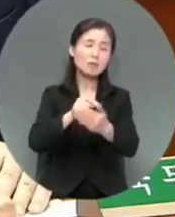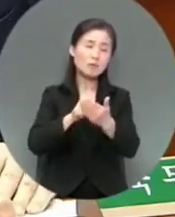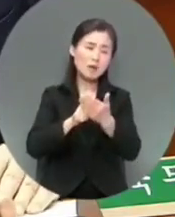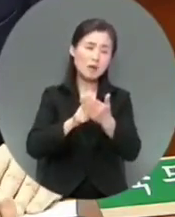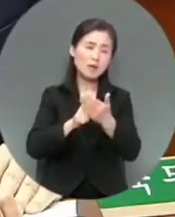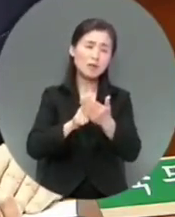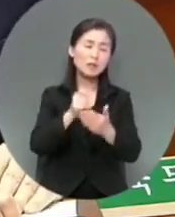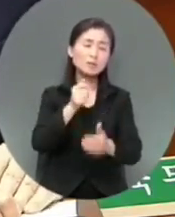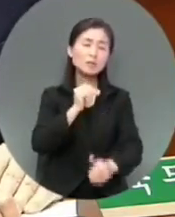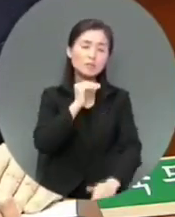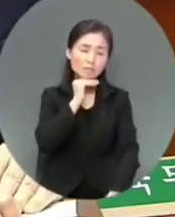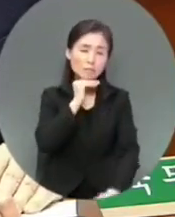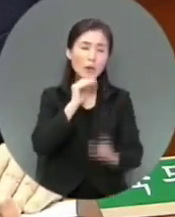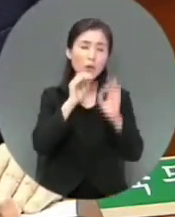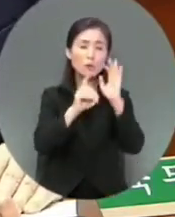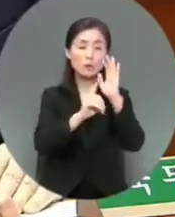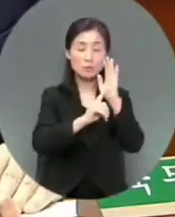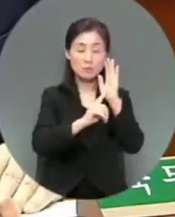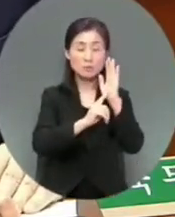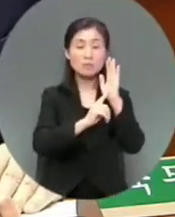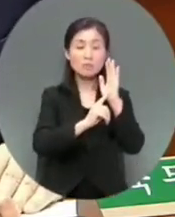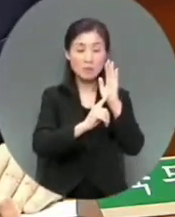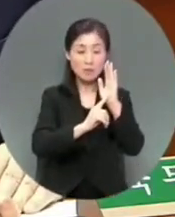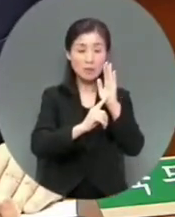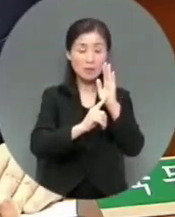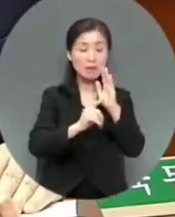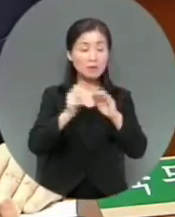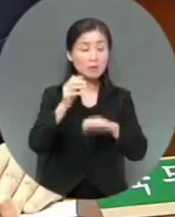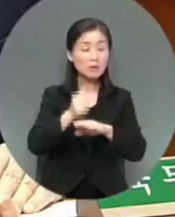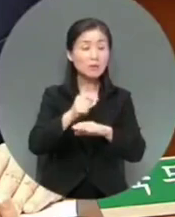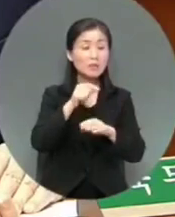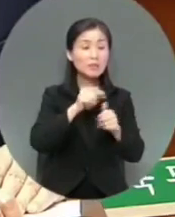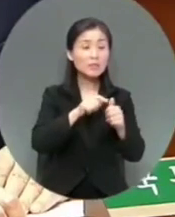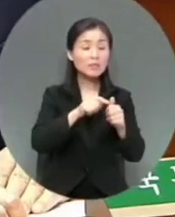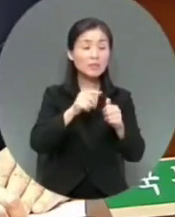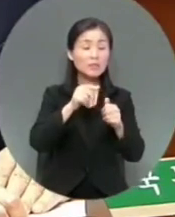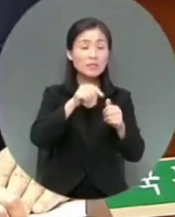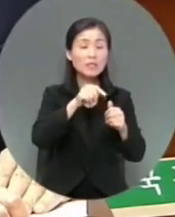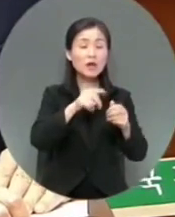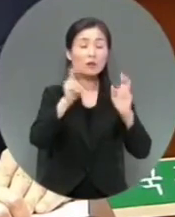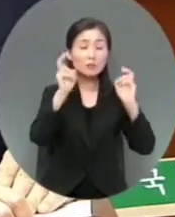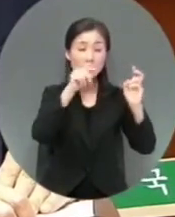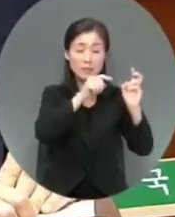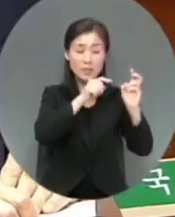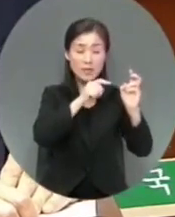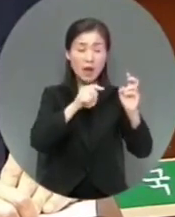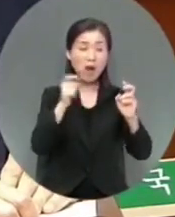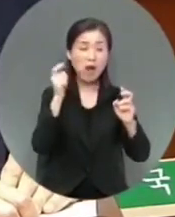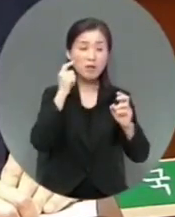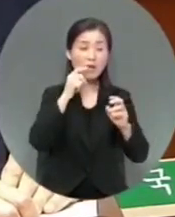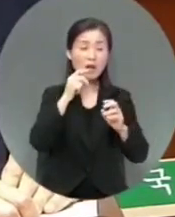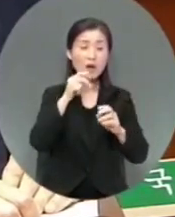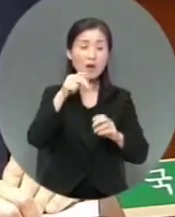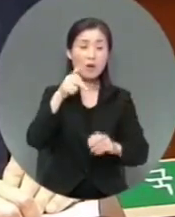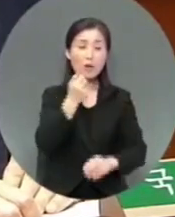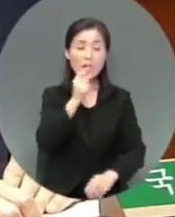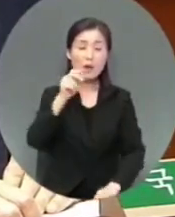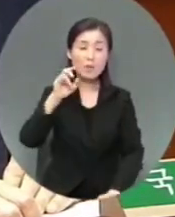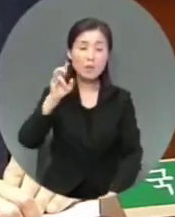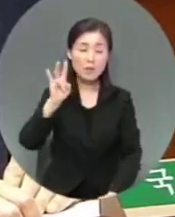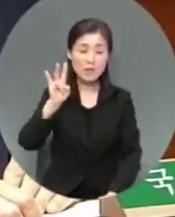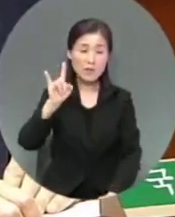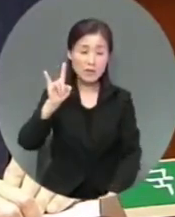더 기다려 달라고 홍보했고, 결과적으로는 이 업체의 가상화폐는 순방 후에 두 배로